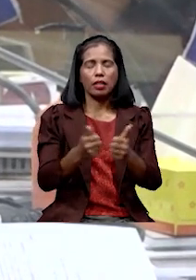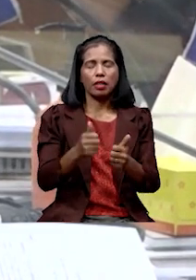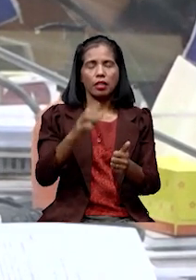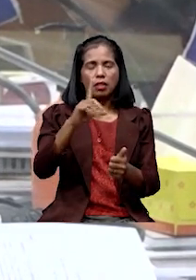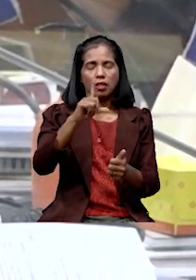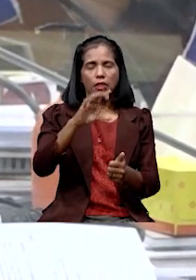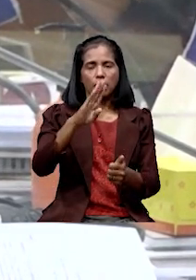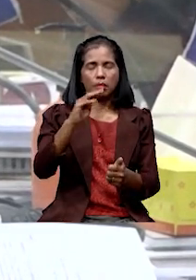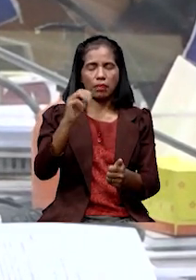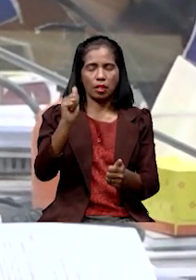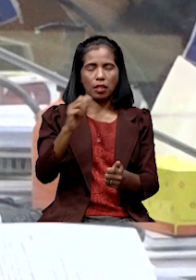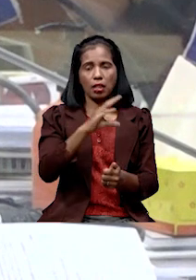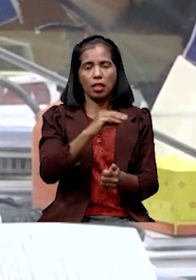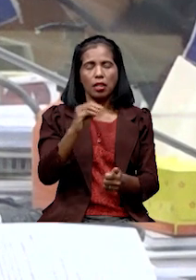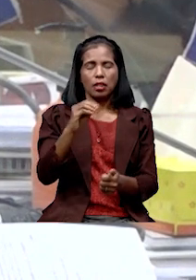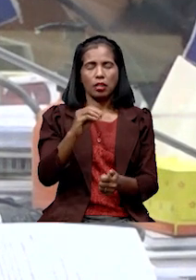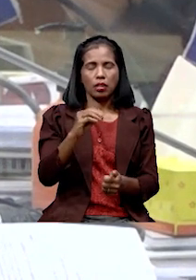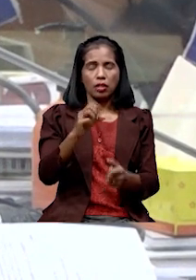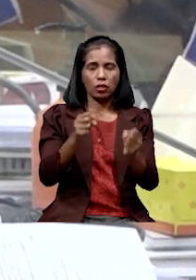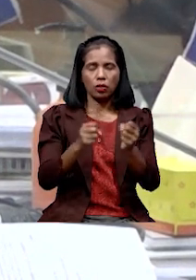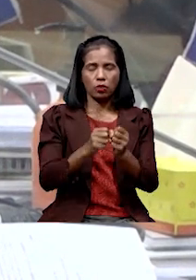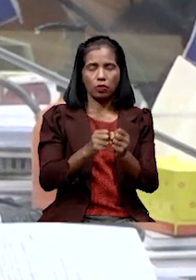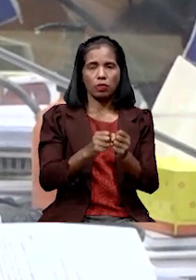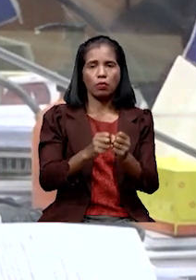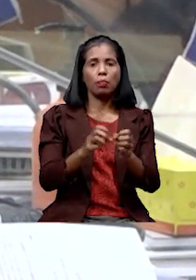lima naru iya suku Rairobo posto atabai.